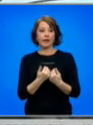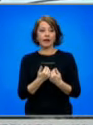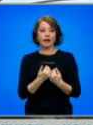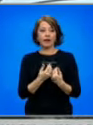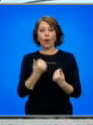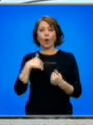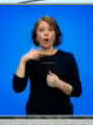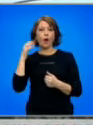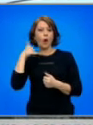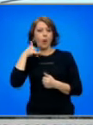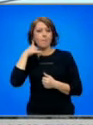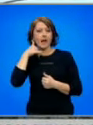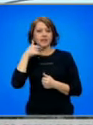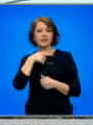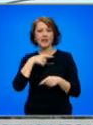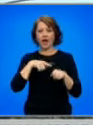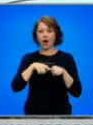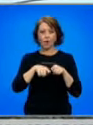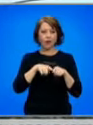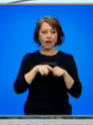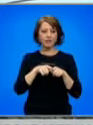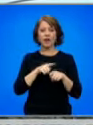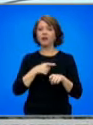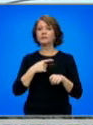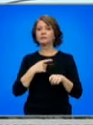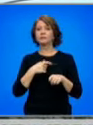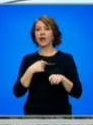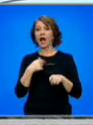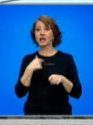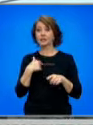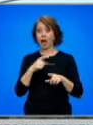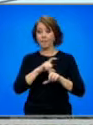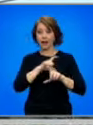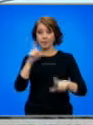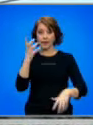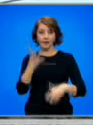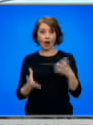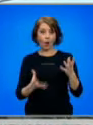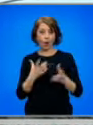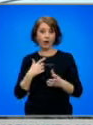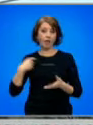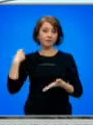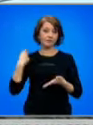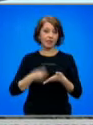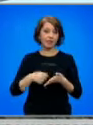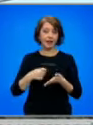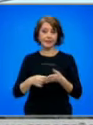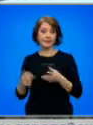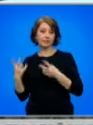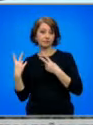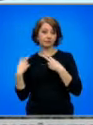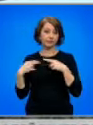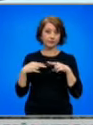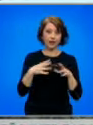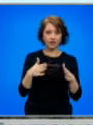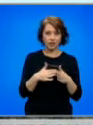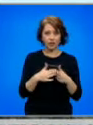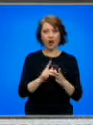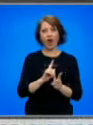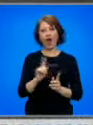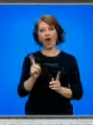гори и съответно хванахме такси и веднага се пребрахме вкъщи. Но се оказа, че не е нашия апартамент, а е